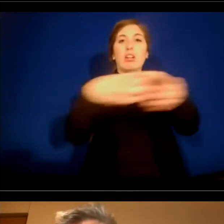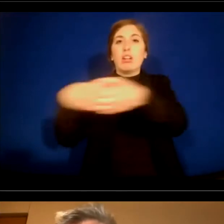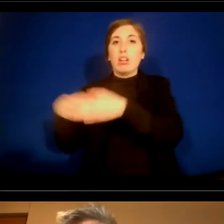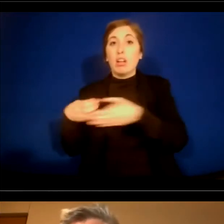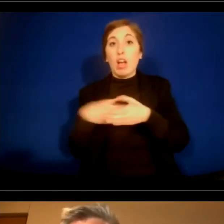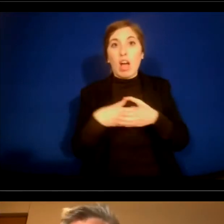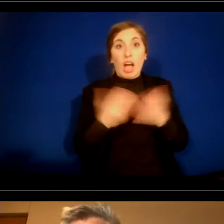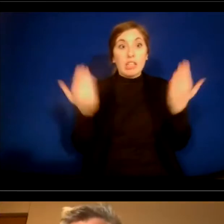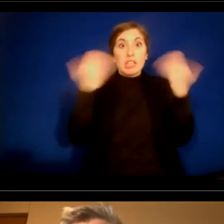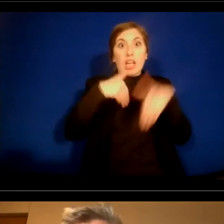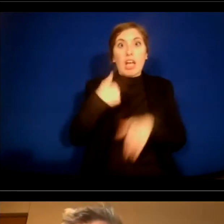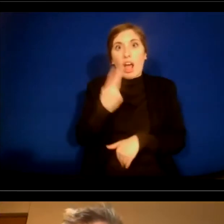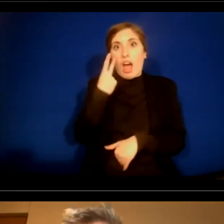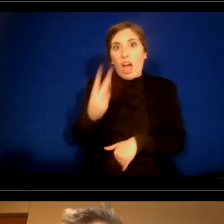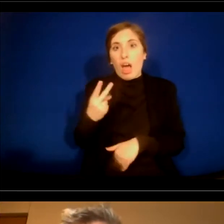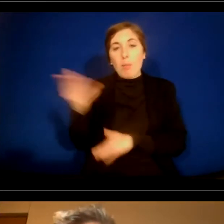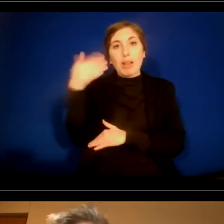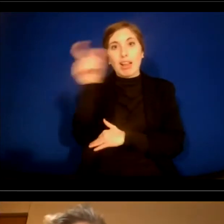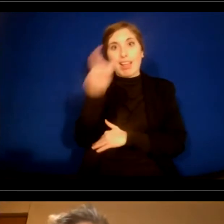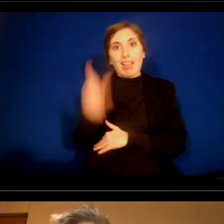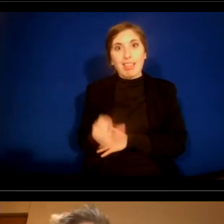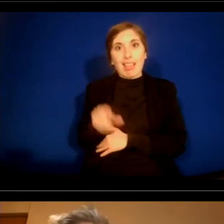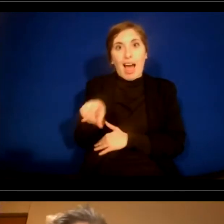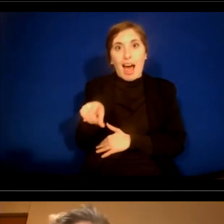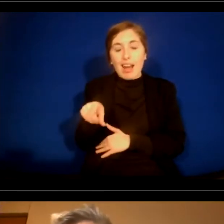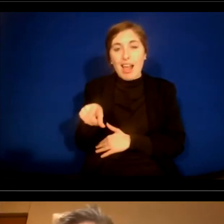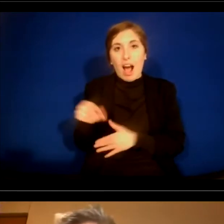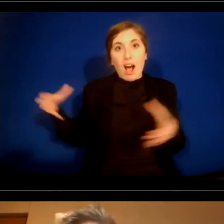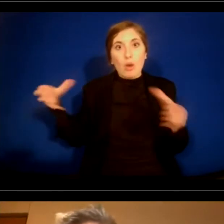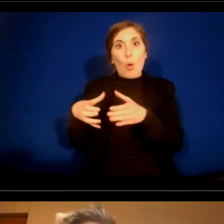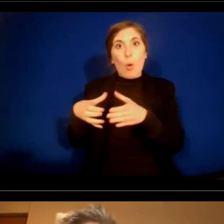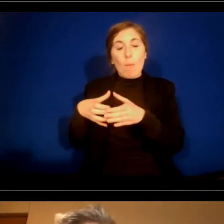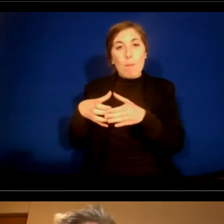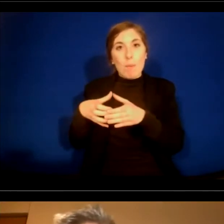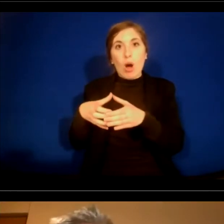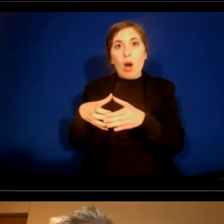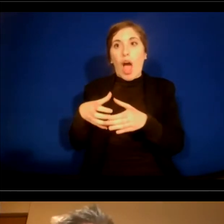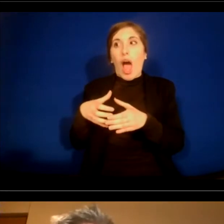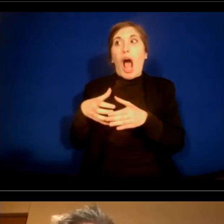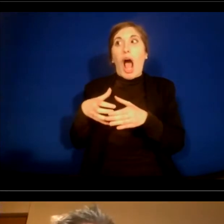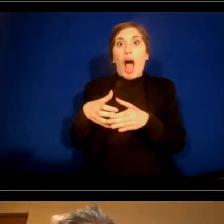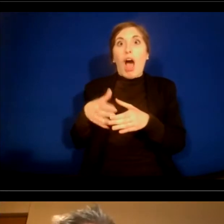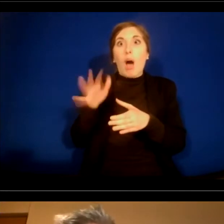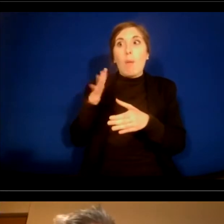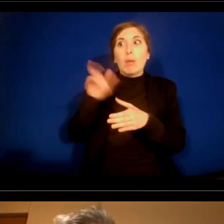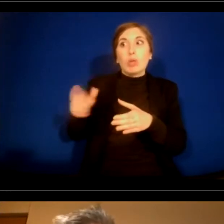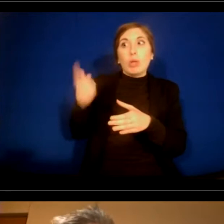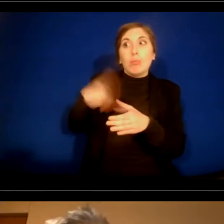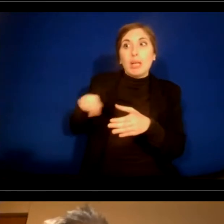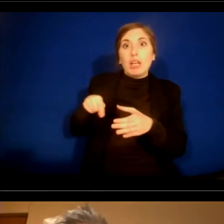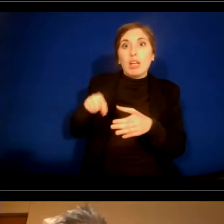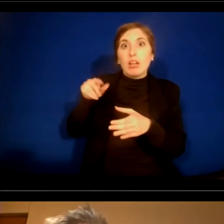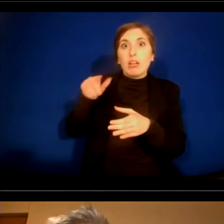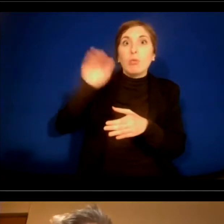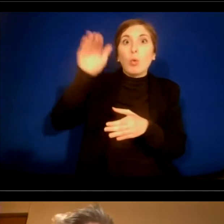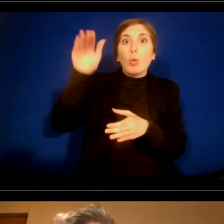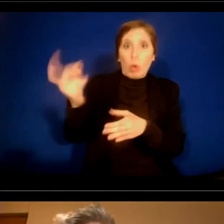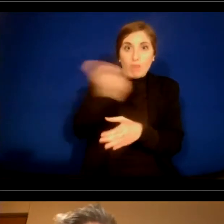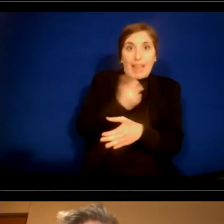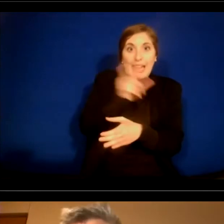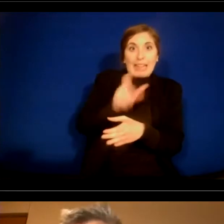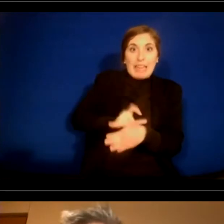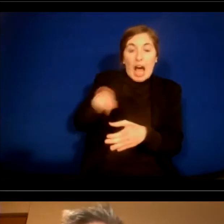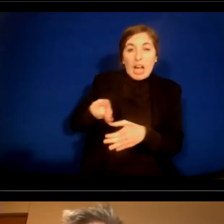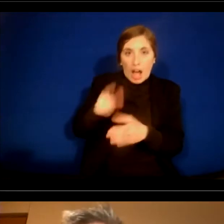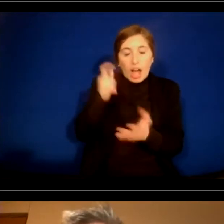sono persone che poi verranno in Italia, quindi ha molto senso iniziare a fare degli assessment perché se si verifica